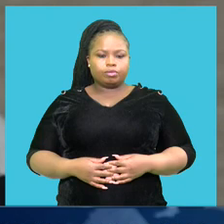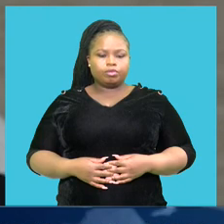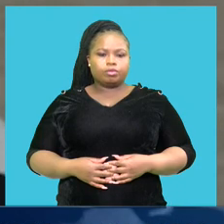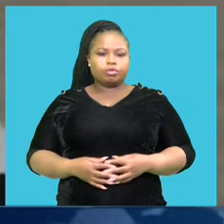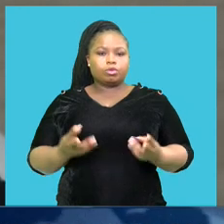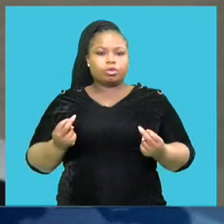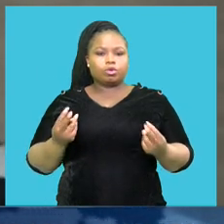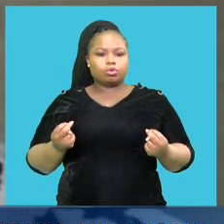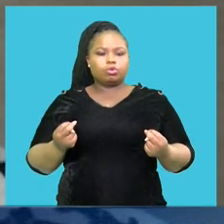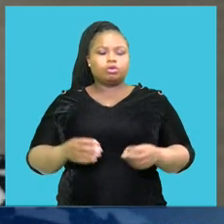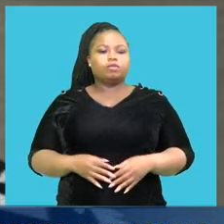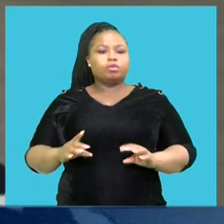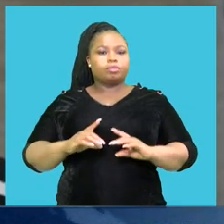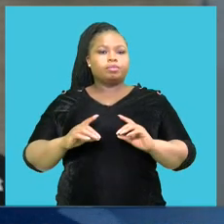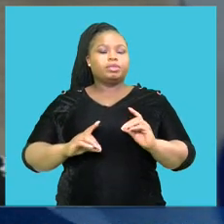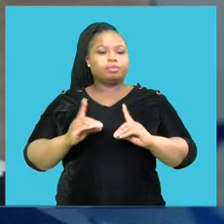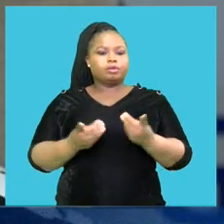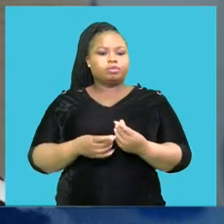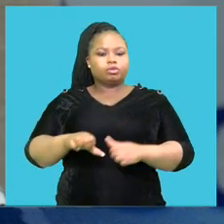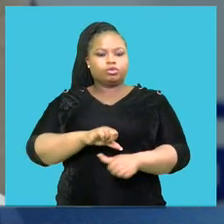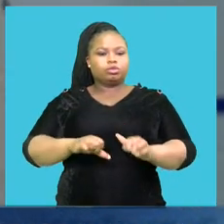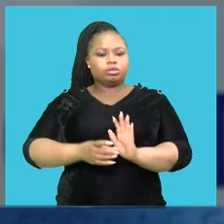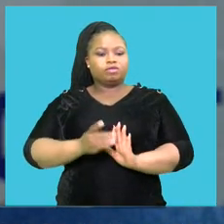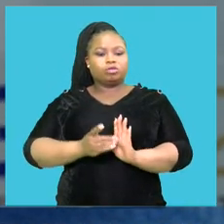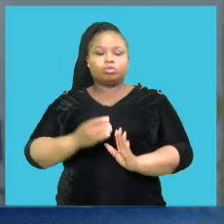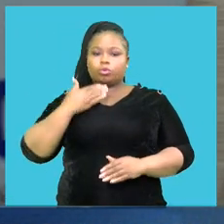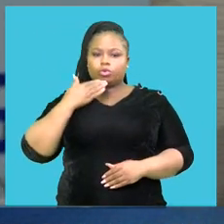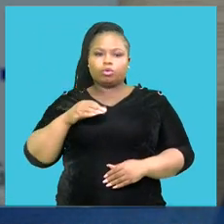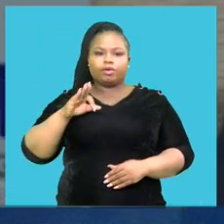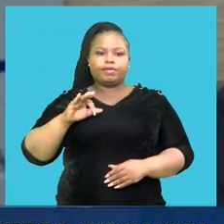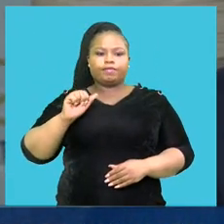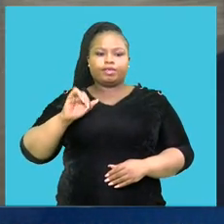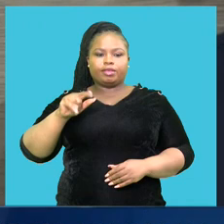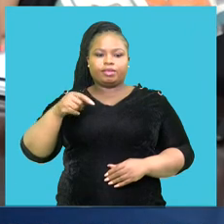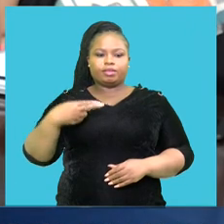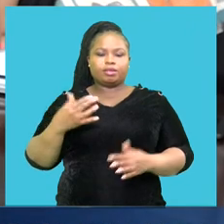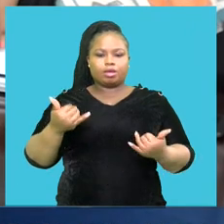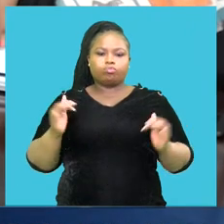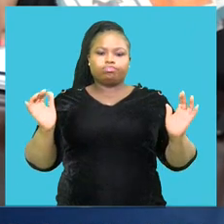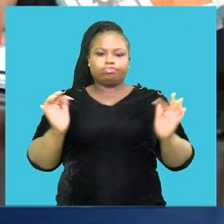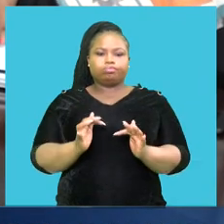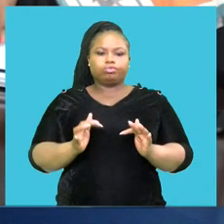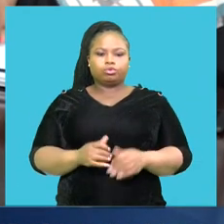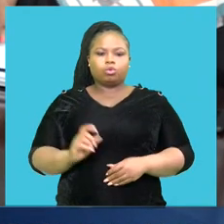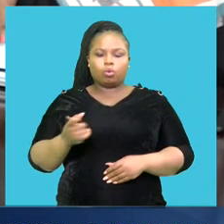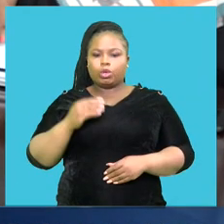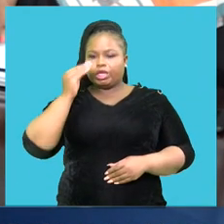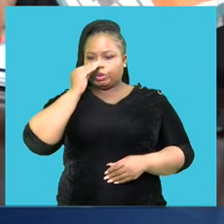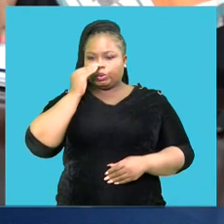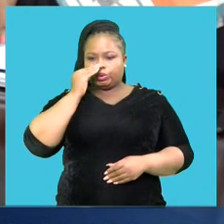Umphathiswa omtsha wesebe lophuhliso loluntu eRhawutini uFaith Mazibuko uhlanganise ndawonye amajelo